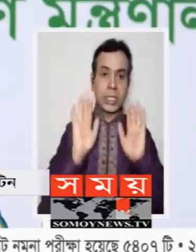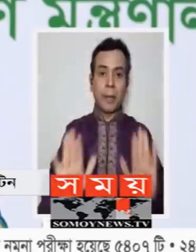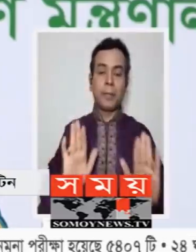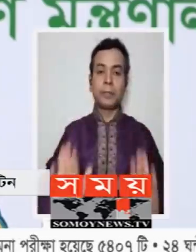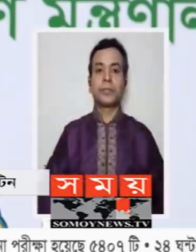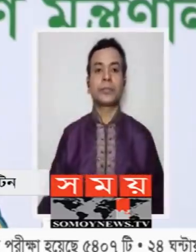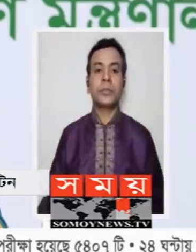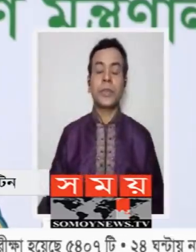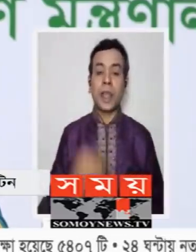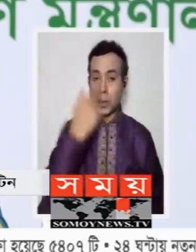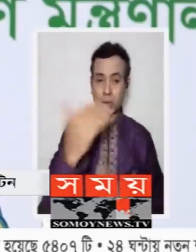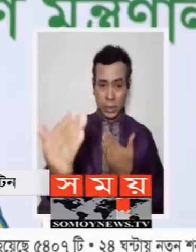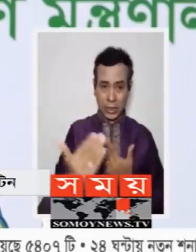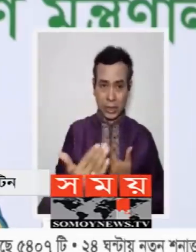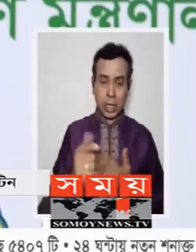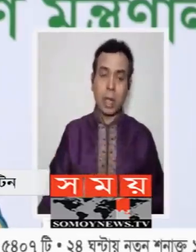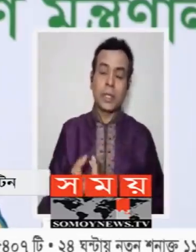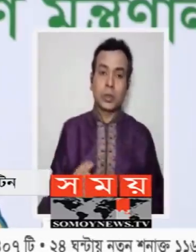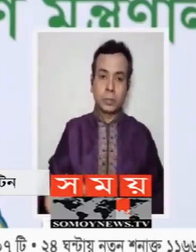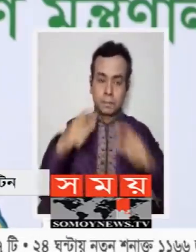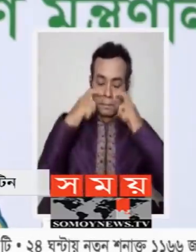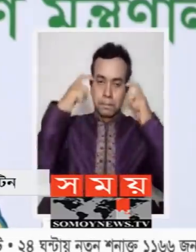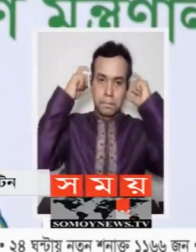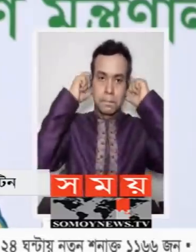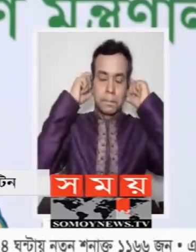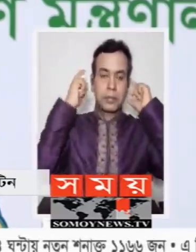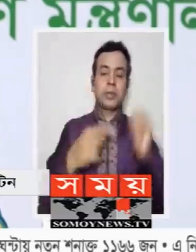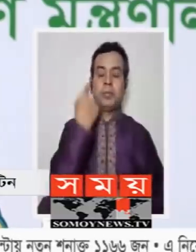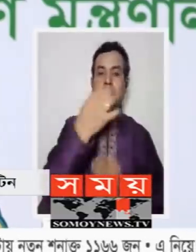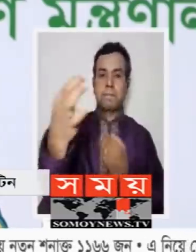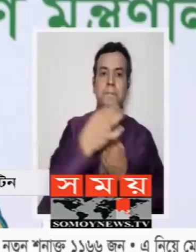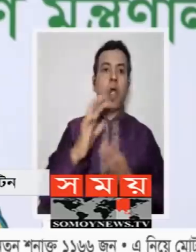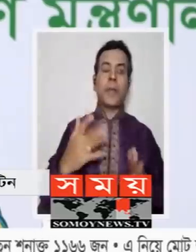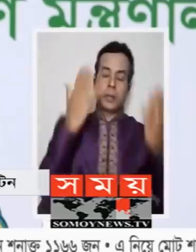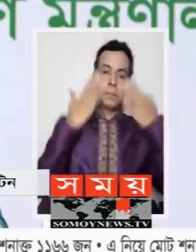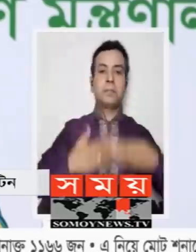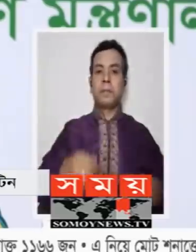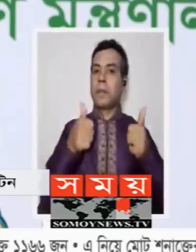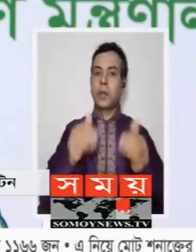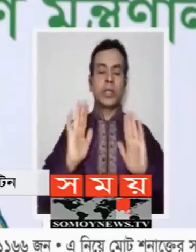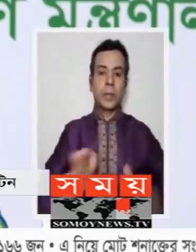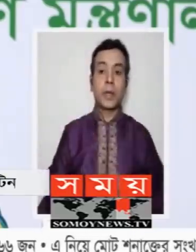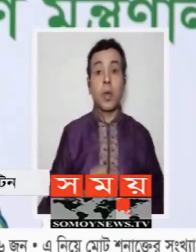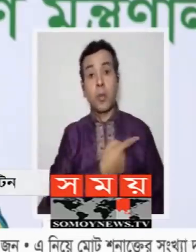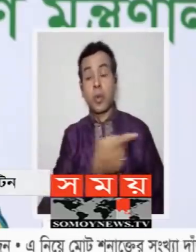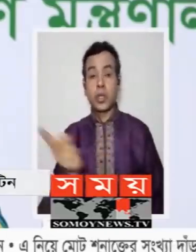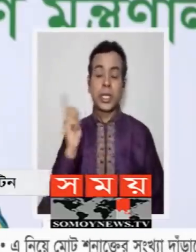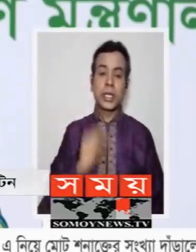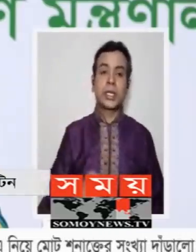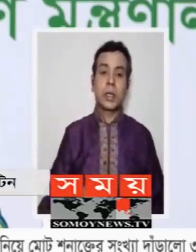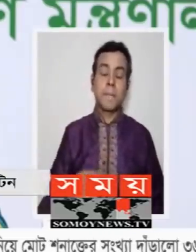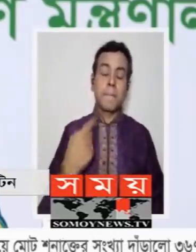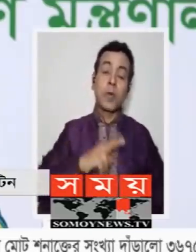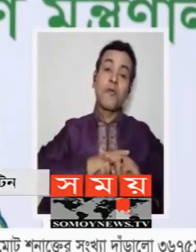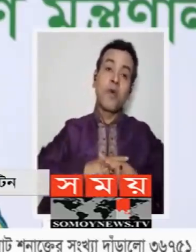নাই বলে আমি মাস্কটা নামিয়েছি। কিন্তু আমাদের সামাজিক দূরত্ব মেনে চলতে হবে অবশ্যই, এবং যখনই আমার কাছে কেউ আসবে আমি